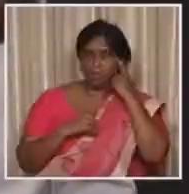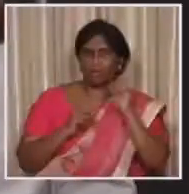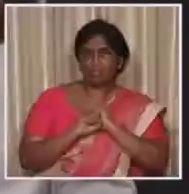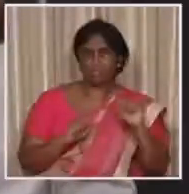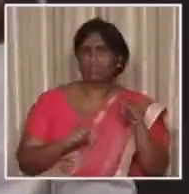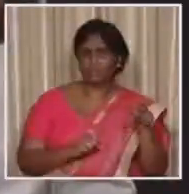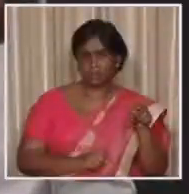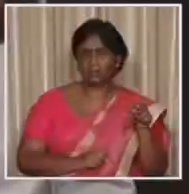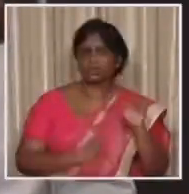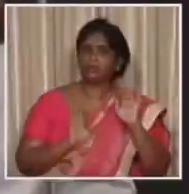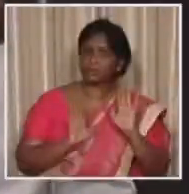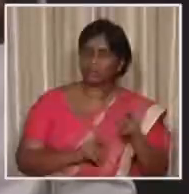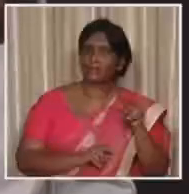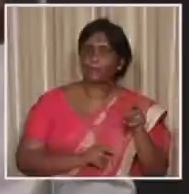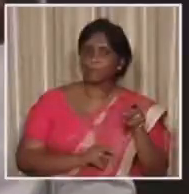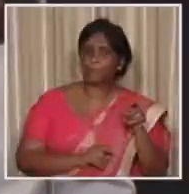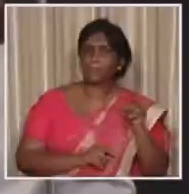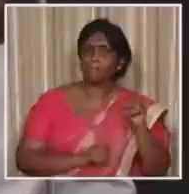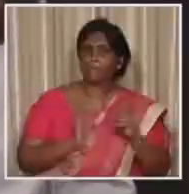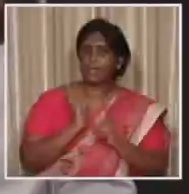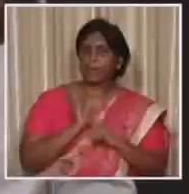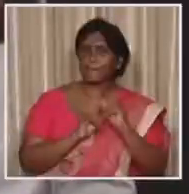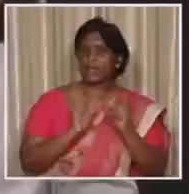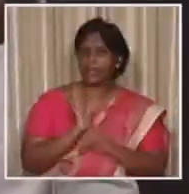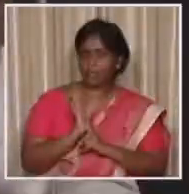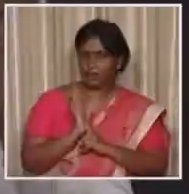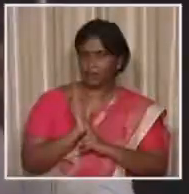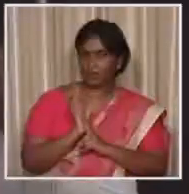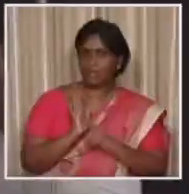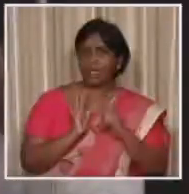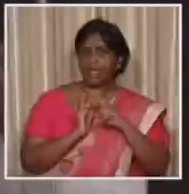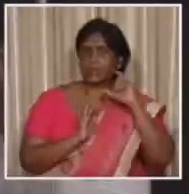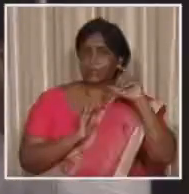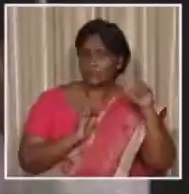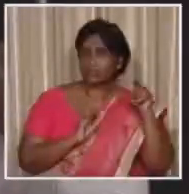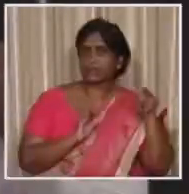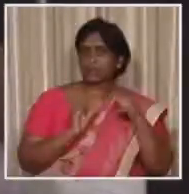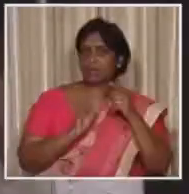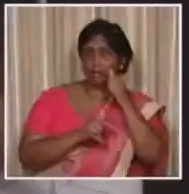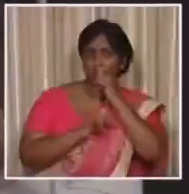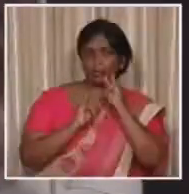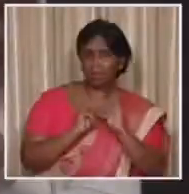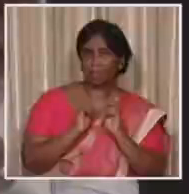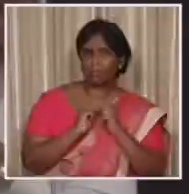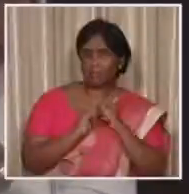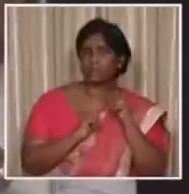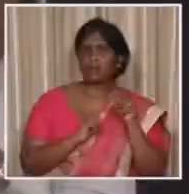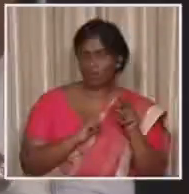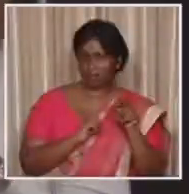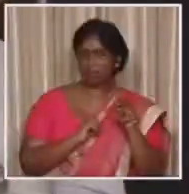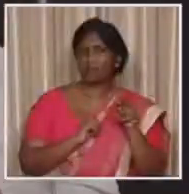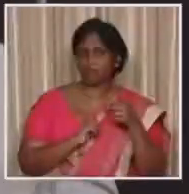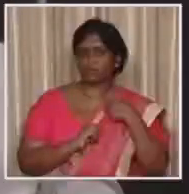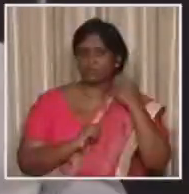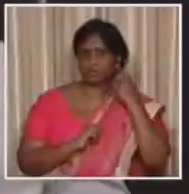mane kese veta a LPL le ko tulha ICC anti corruption ne ke prasna kiye pati buna kine kena.